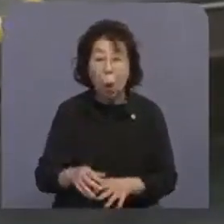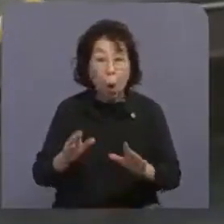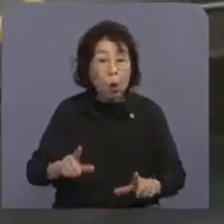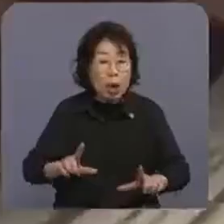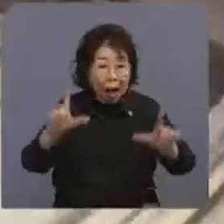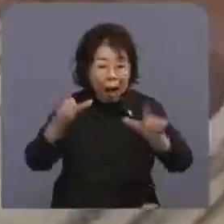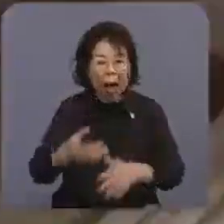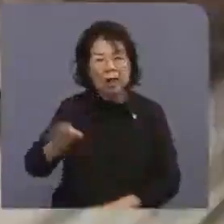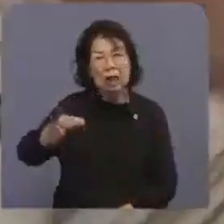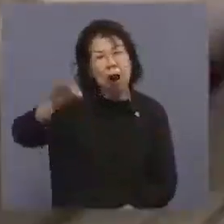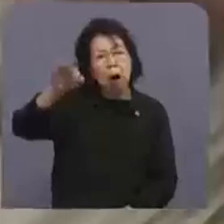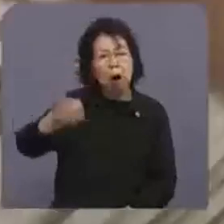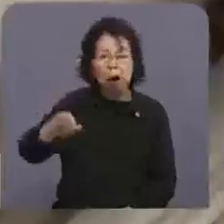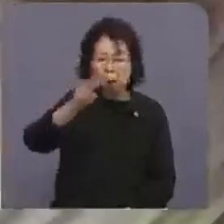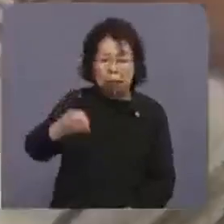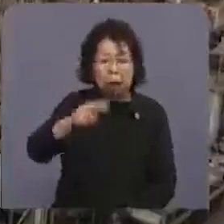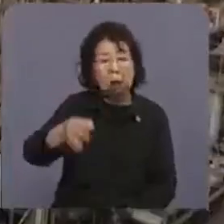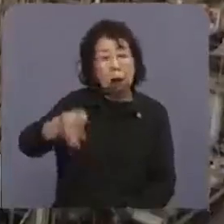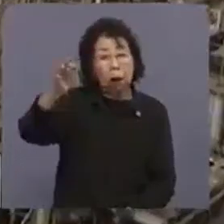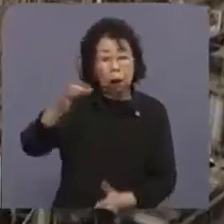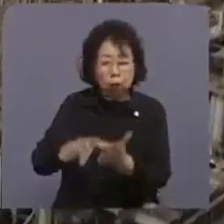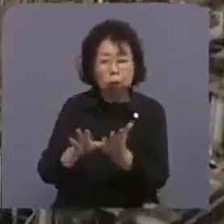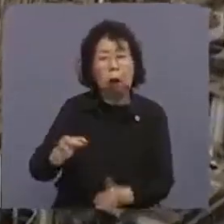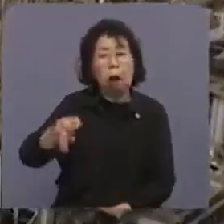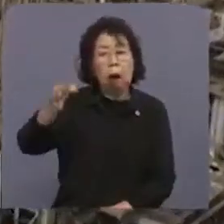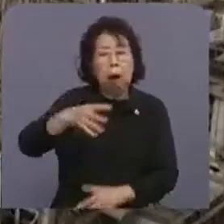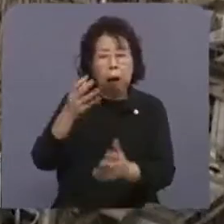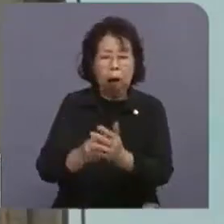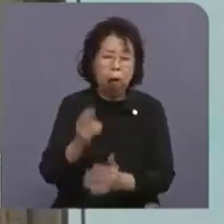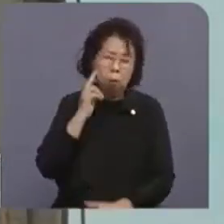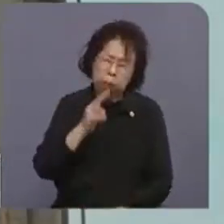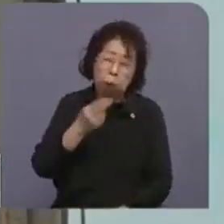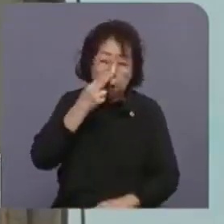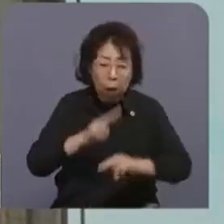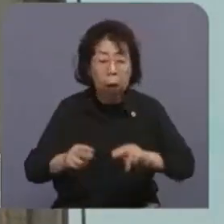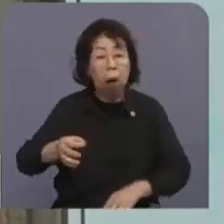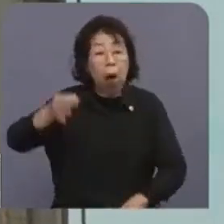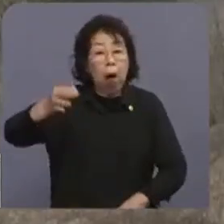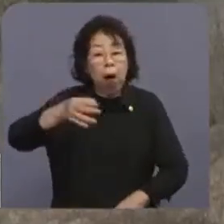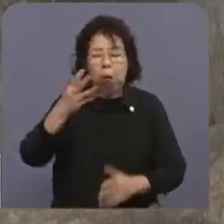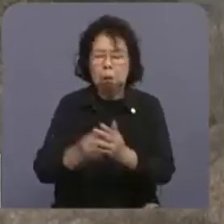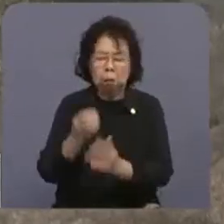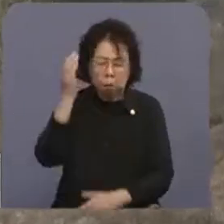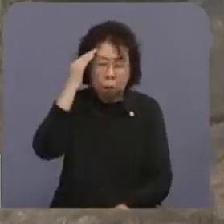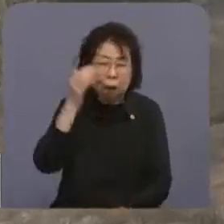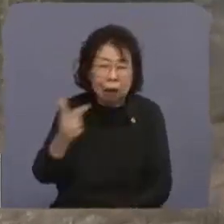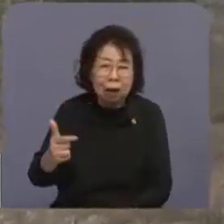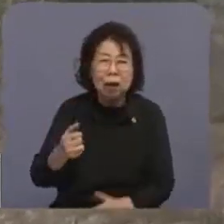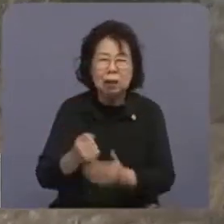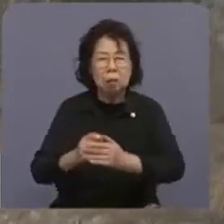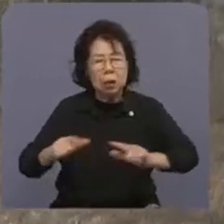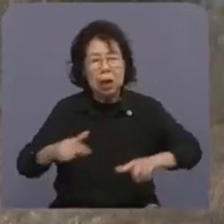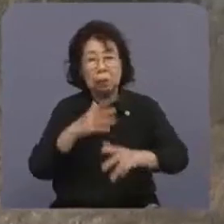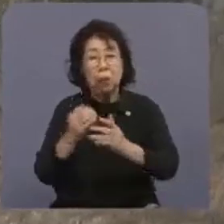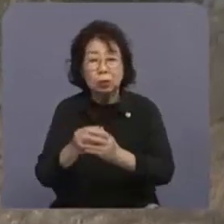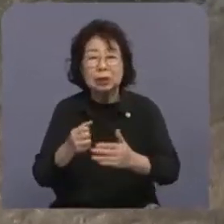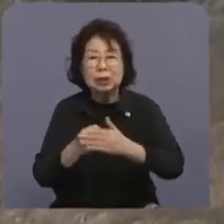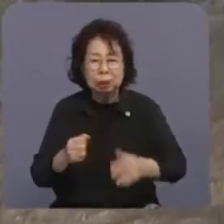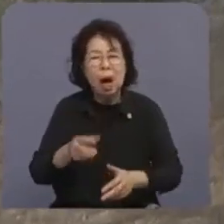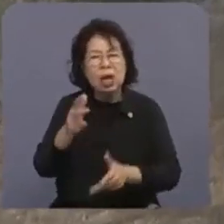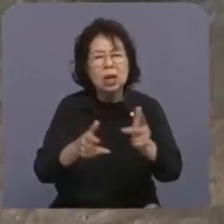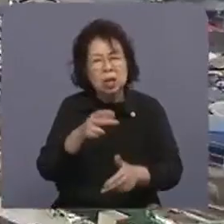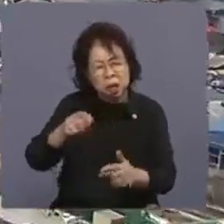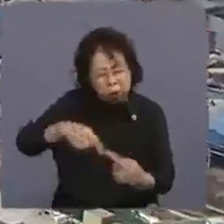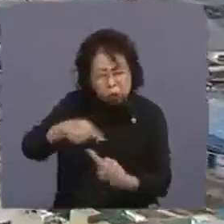고금리와 고환율 고물가 고유가 등 이른바 사고 현상과 중동정세 불안 등으로 기